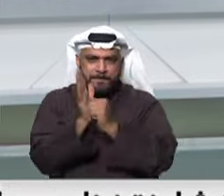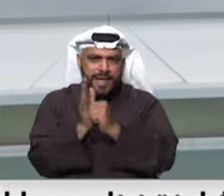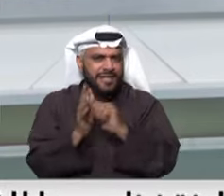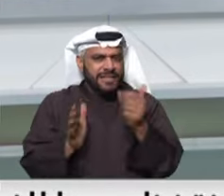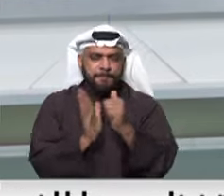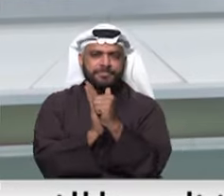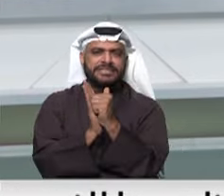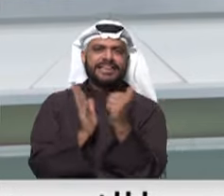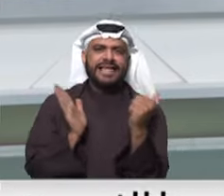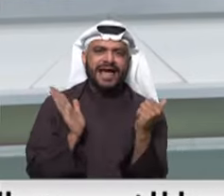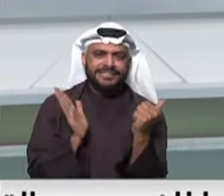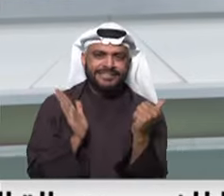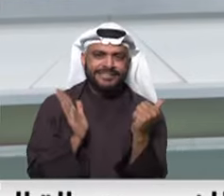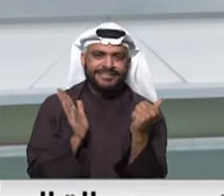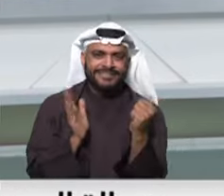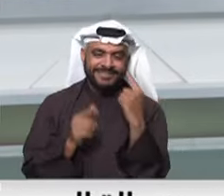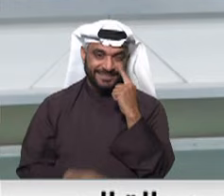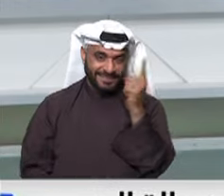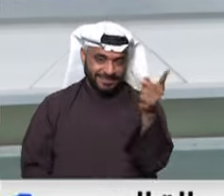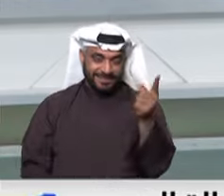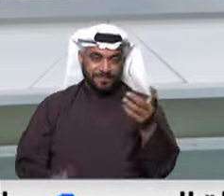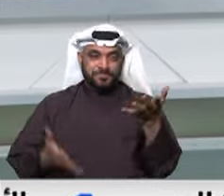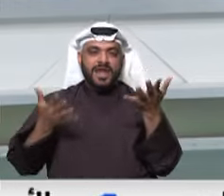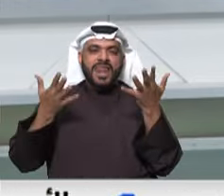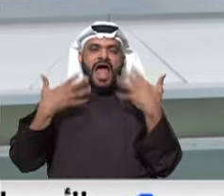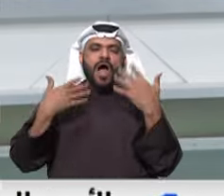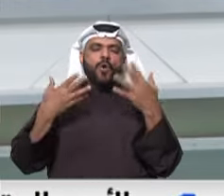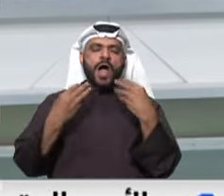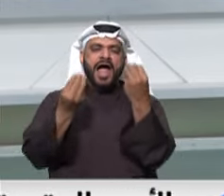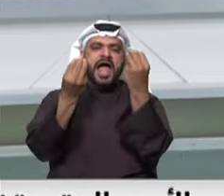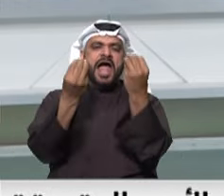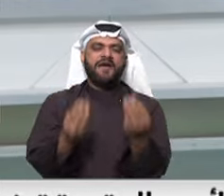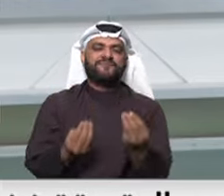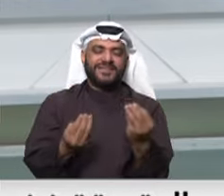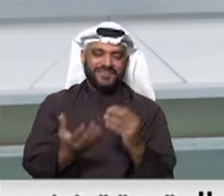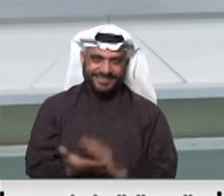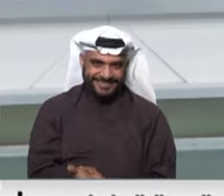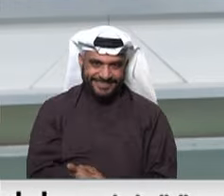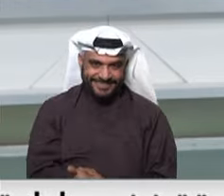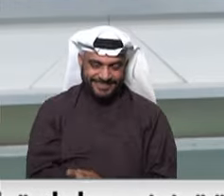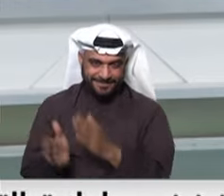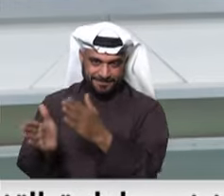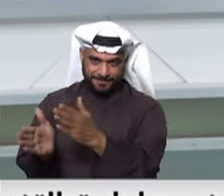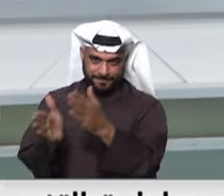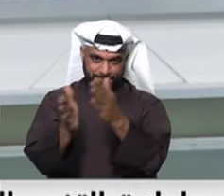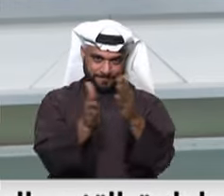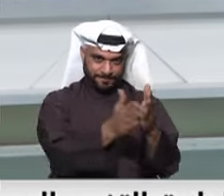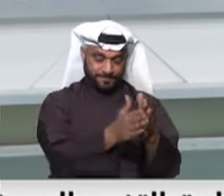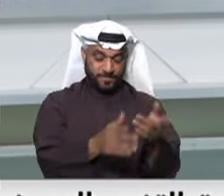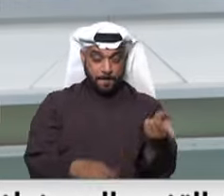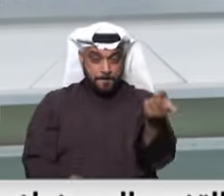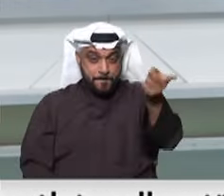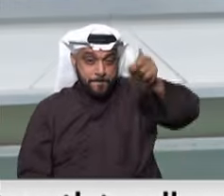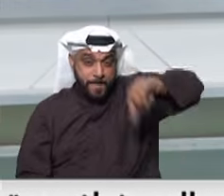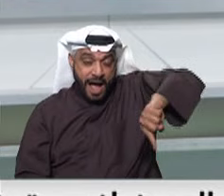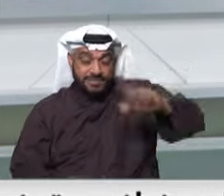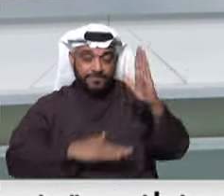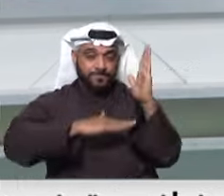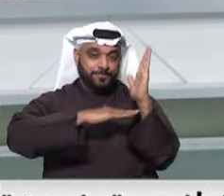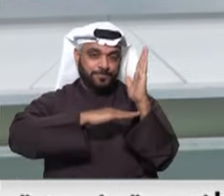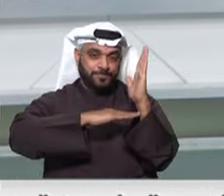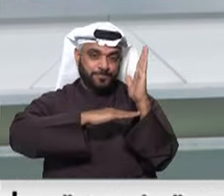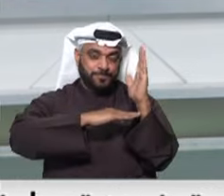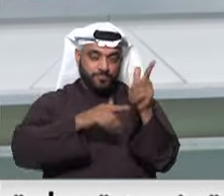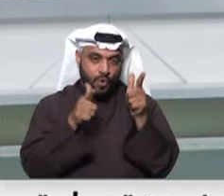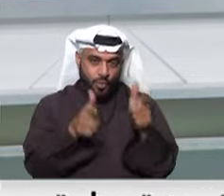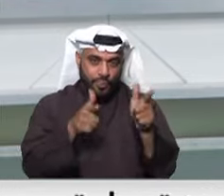مئوية، استمرار في الرياح الجنوبية الشرقية خفيفة إلى معتدلة السرعة. من بعد منتصف نهار يوم الغد ودرجات الحرارة